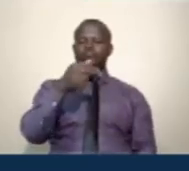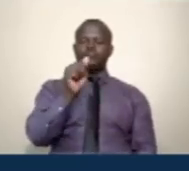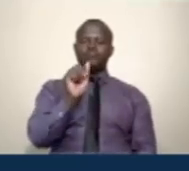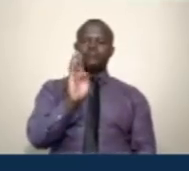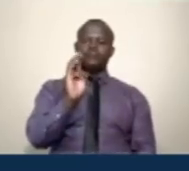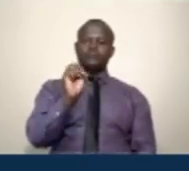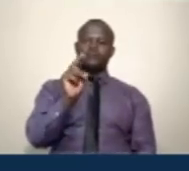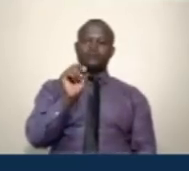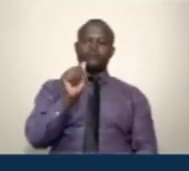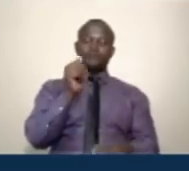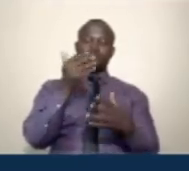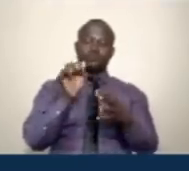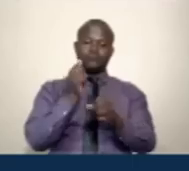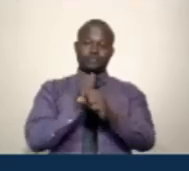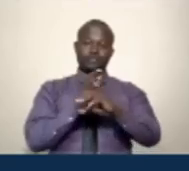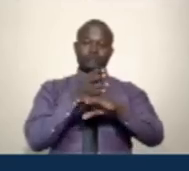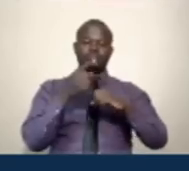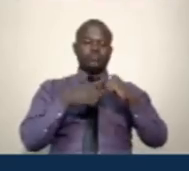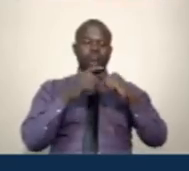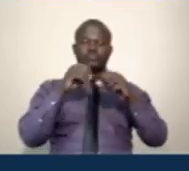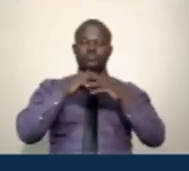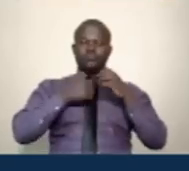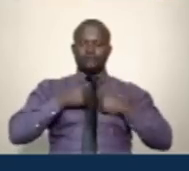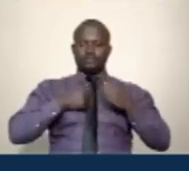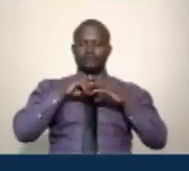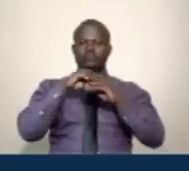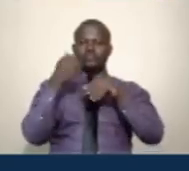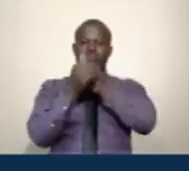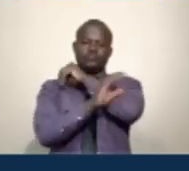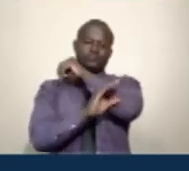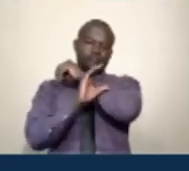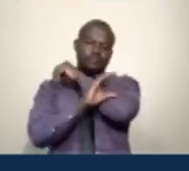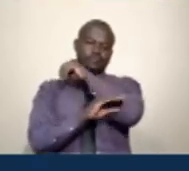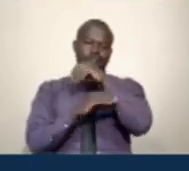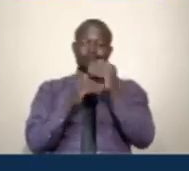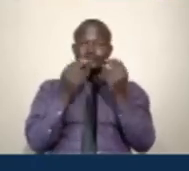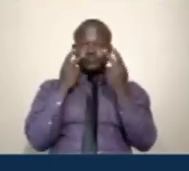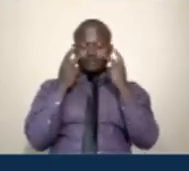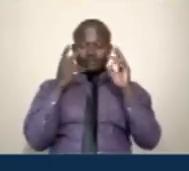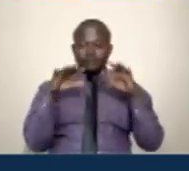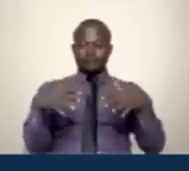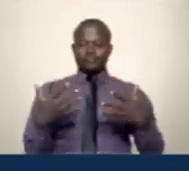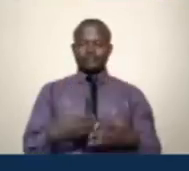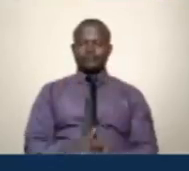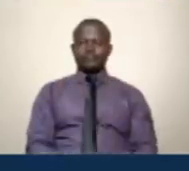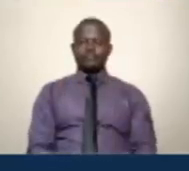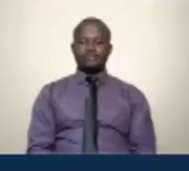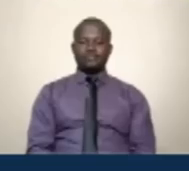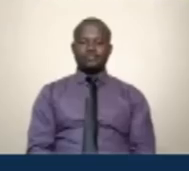Venuste umaze gukora ibisaga 60 biri mu Rwanda ndetse no hanze y'u Rwanda. Reka turebe uko byifashe.